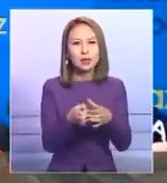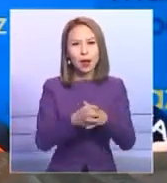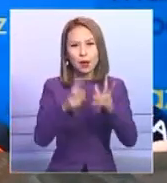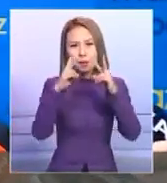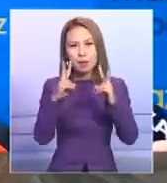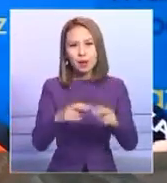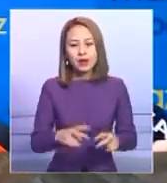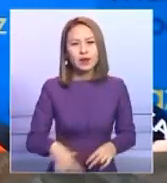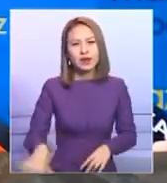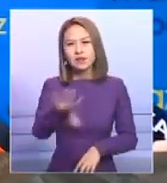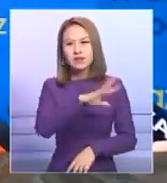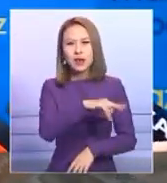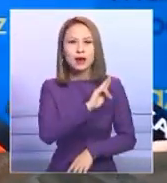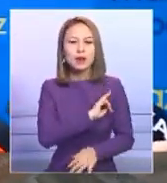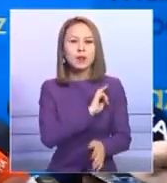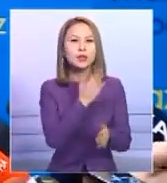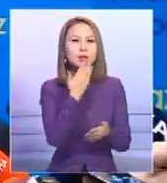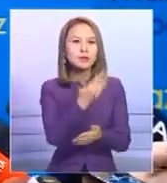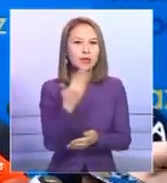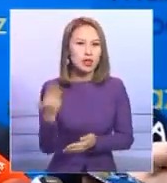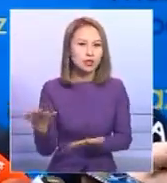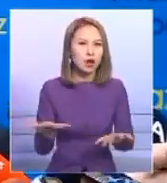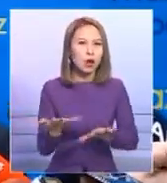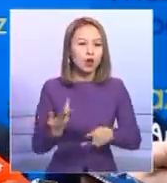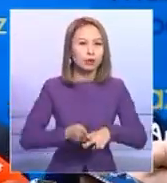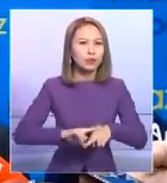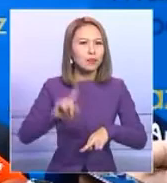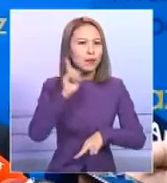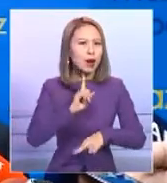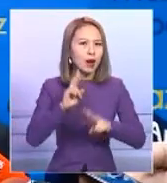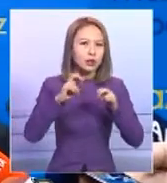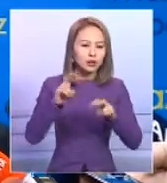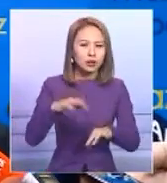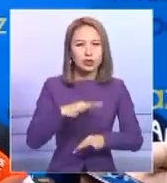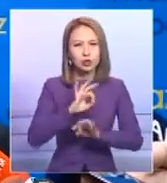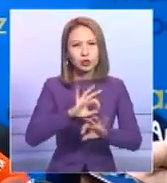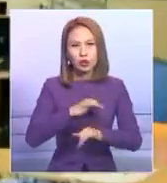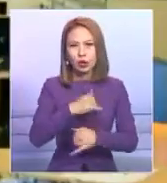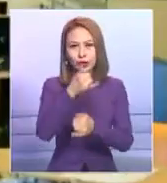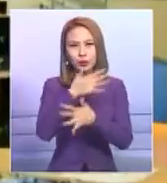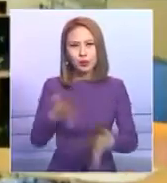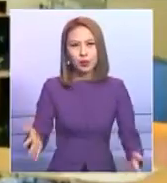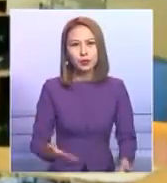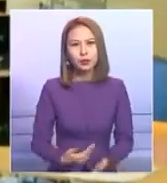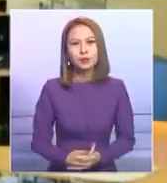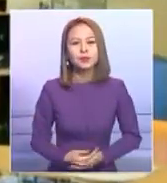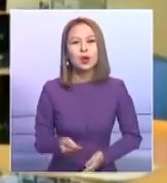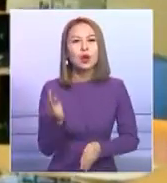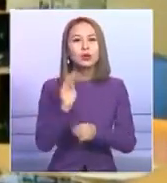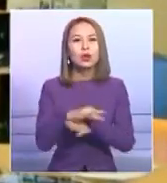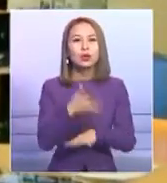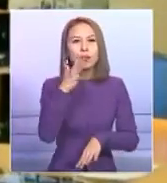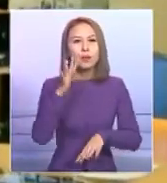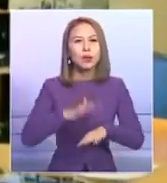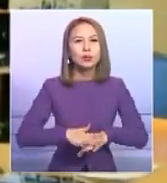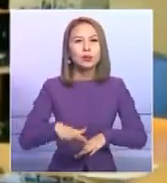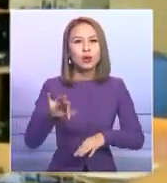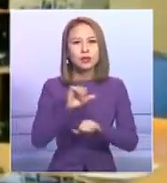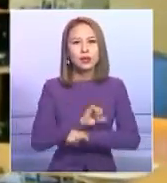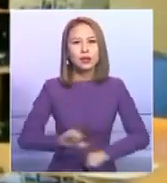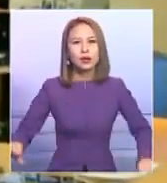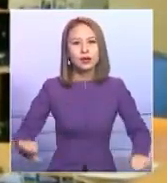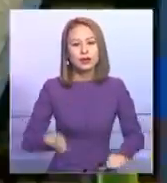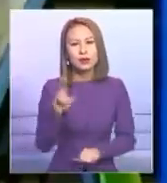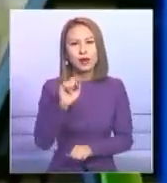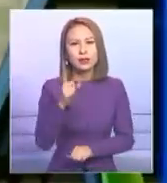банк қызметкерлерін тартуды сұрап жатыр. Тергеу аяқталмай, ешқандай пікір айта алмаймын. Бұған қоса Ұлттық банк